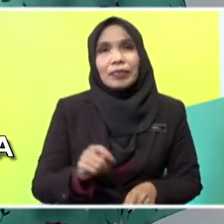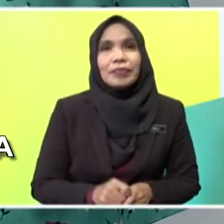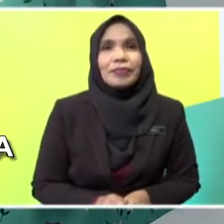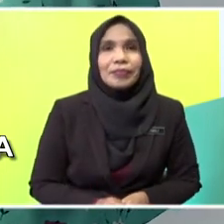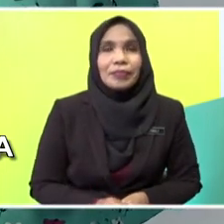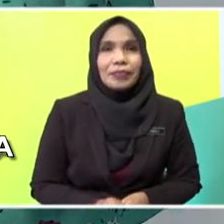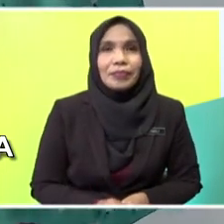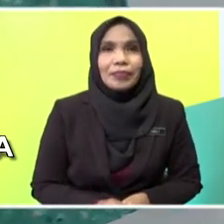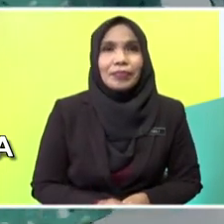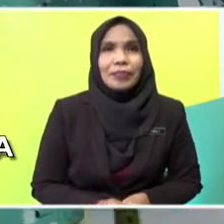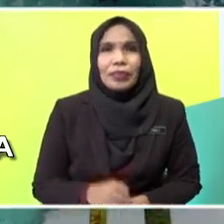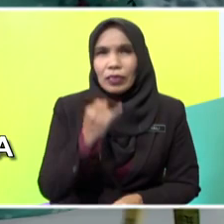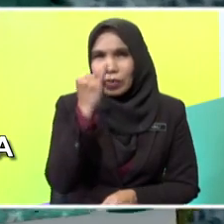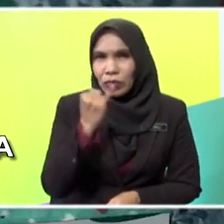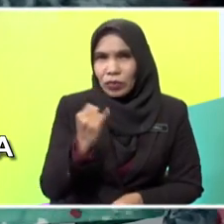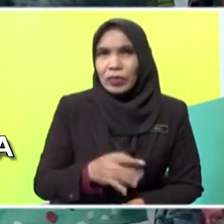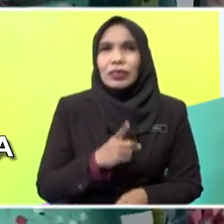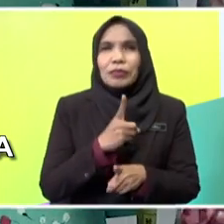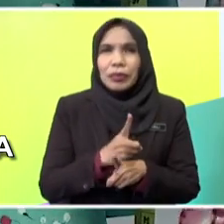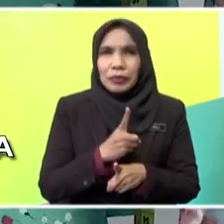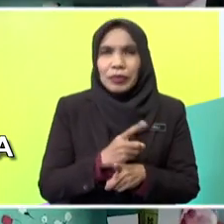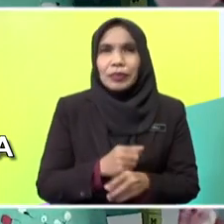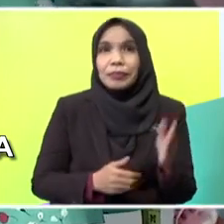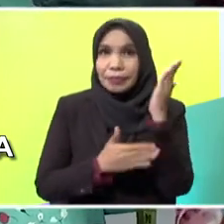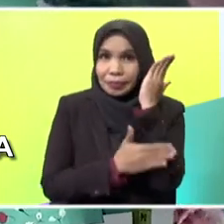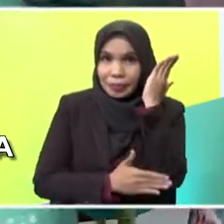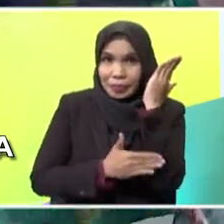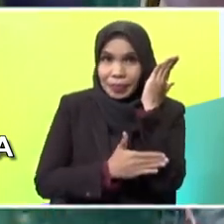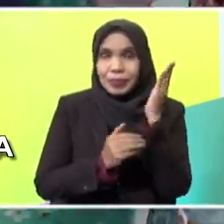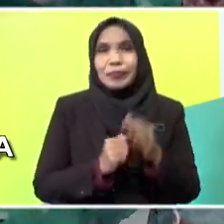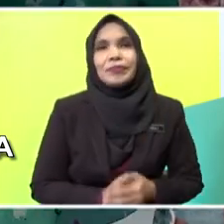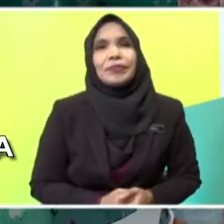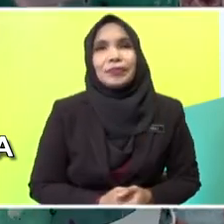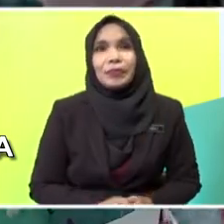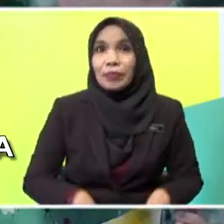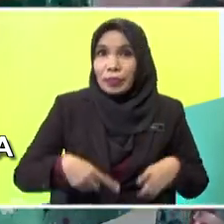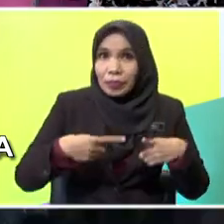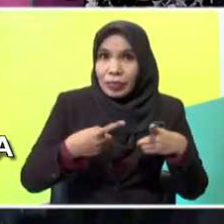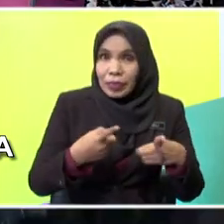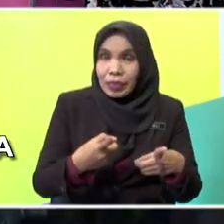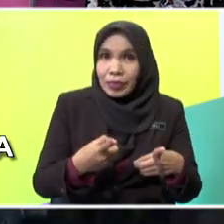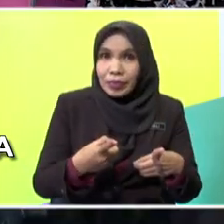ke sini betul-betul. Pinggul. Pinggul. Keliling. Okay. Kemudian kita pergi kepada